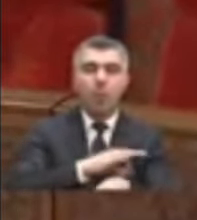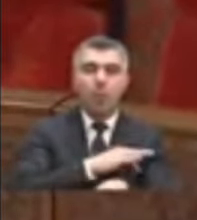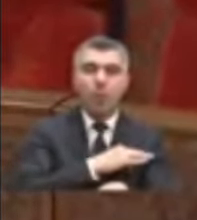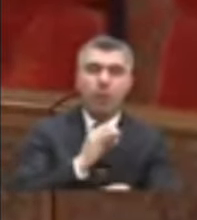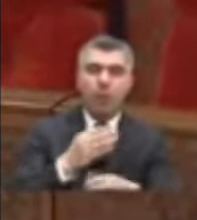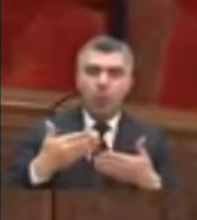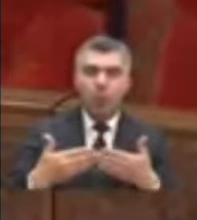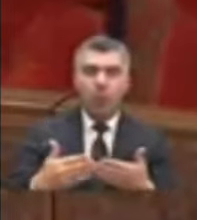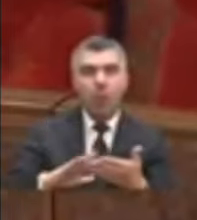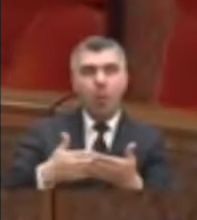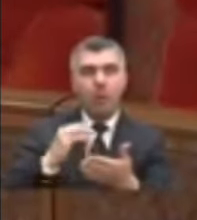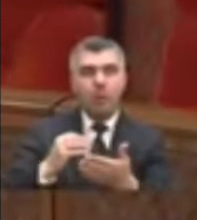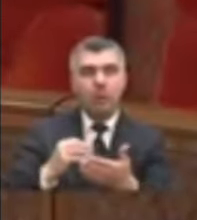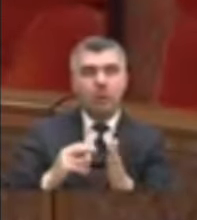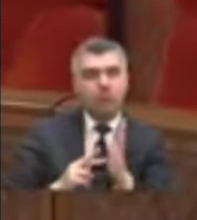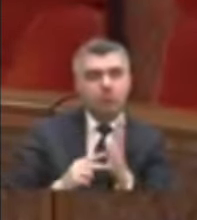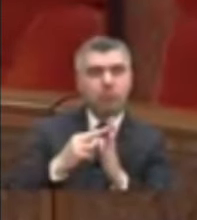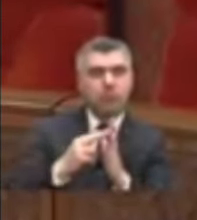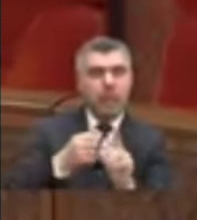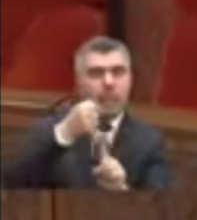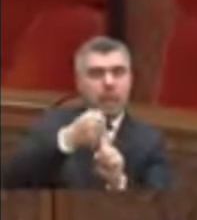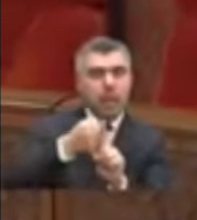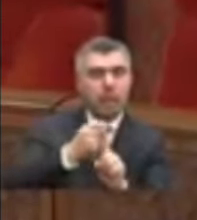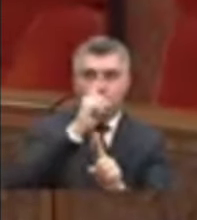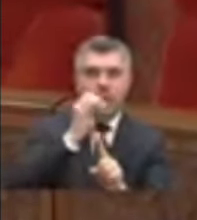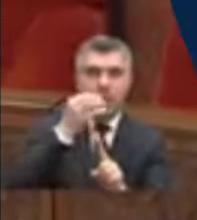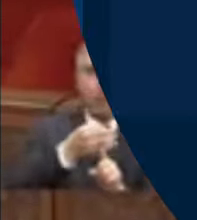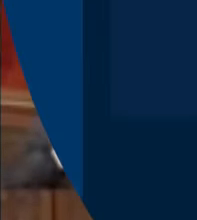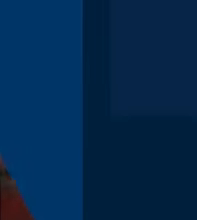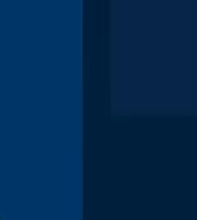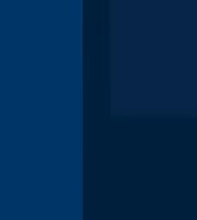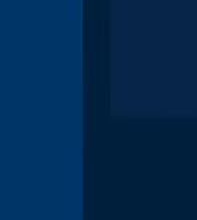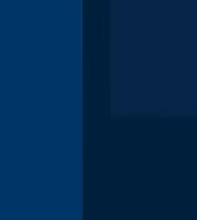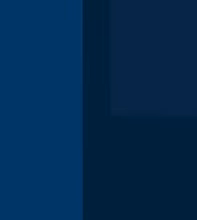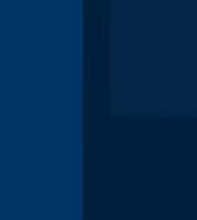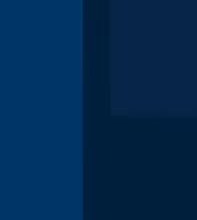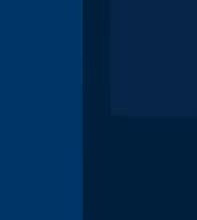جميع الجبهات اليوم، غادي نمشيو دقه دقه نصلحوا هذا ومن بعد ندوزوا لحاجه اخرى. وشكرا.